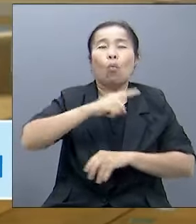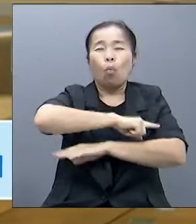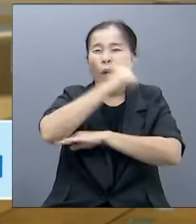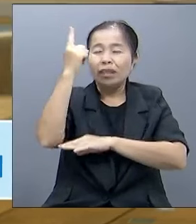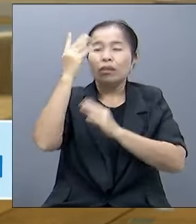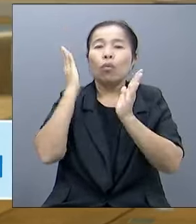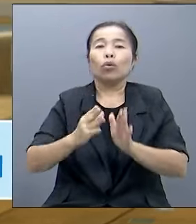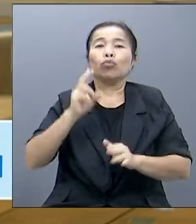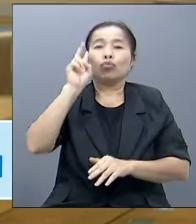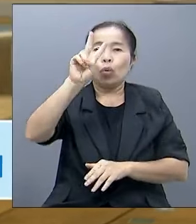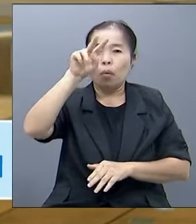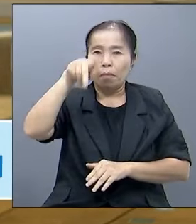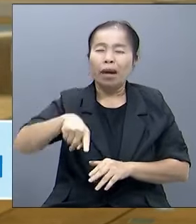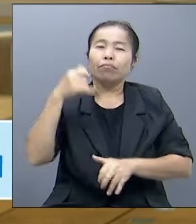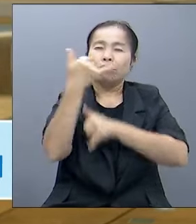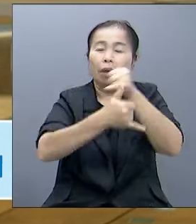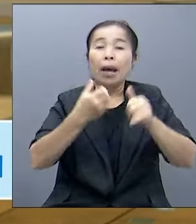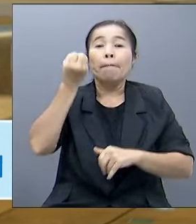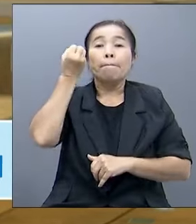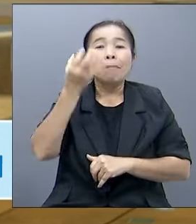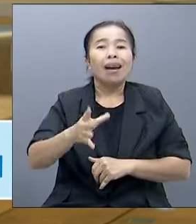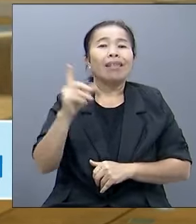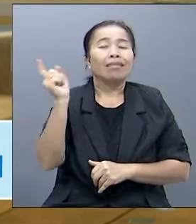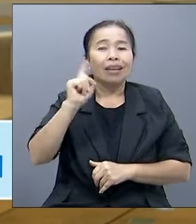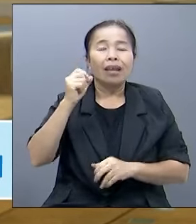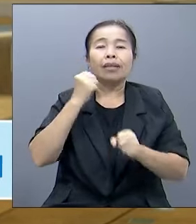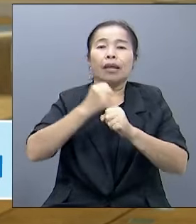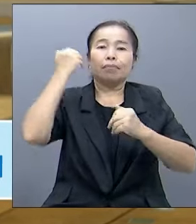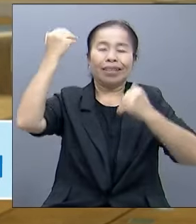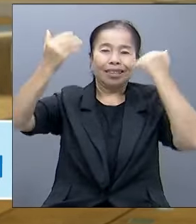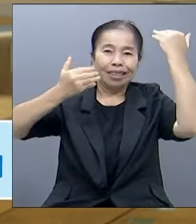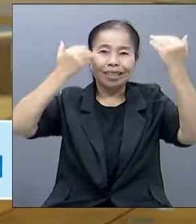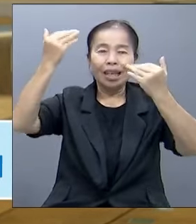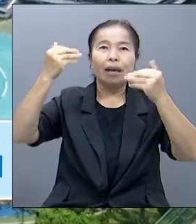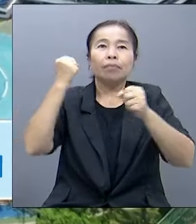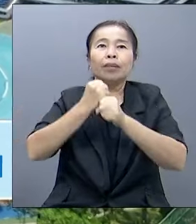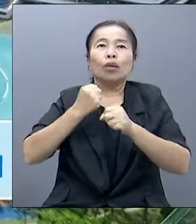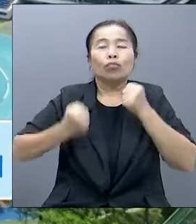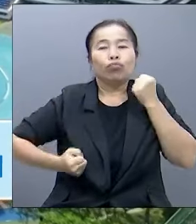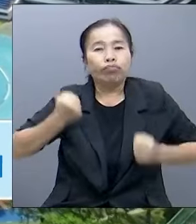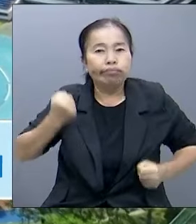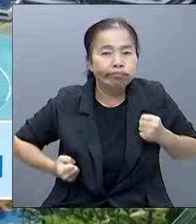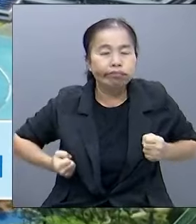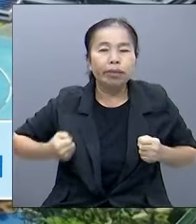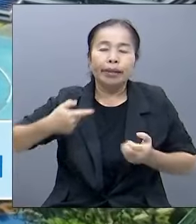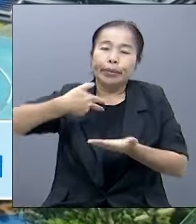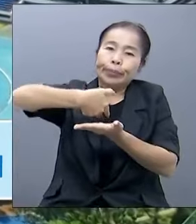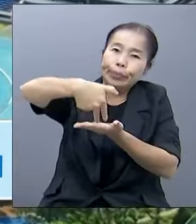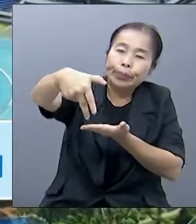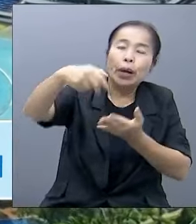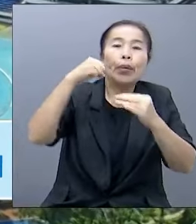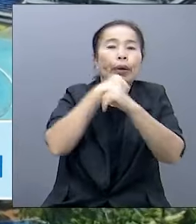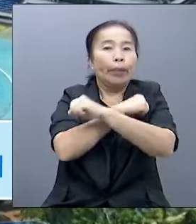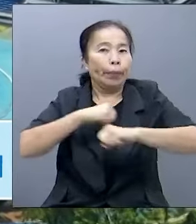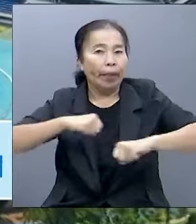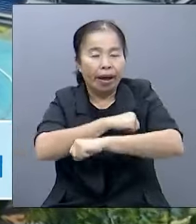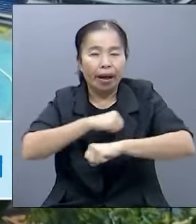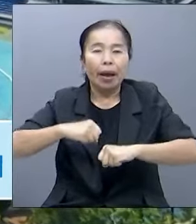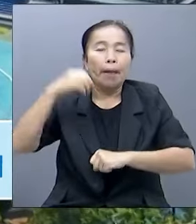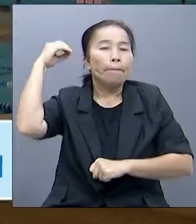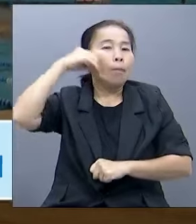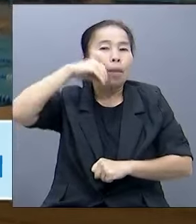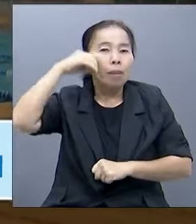ก็ที่ใช้เยอะที่สุดก็จะมีกิจกรรมเดินวิ่งที่เขาจะมาออกกำลังกายในการเดินการวิ่งกิจกรรมว่